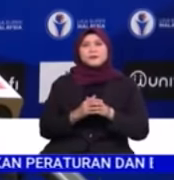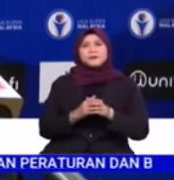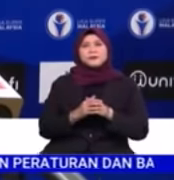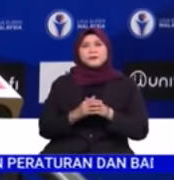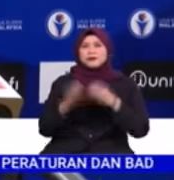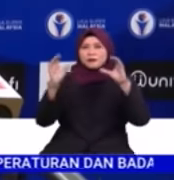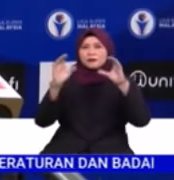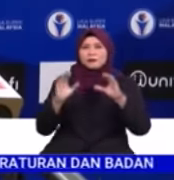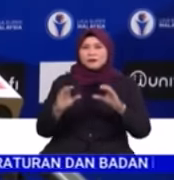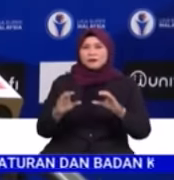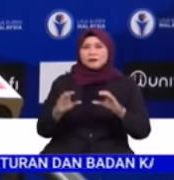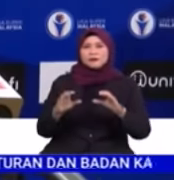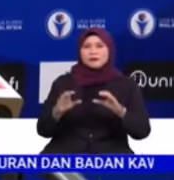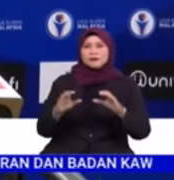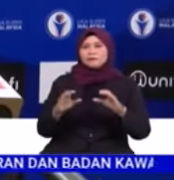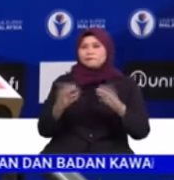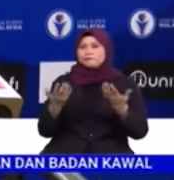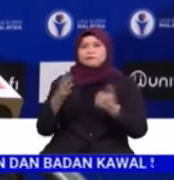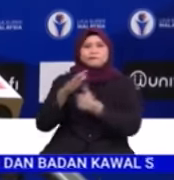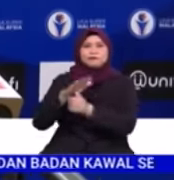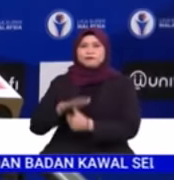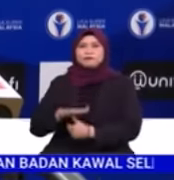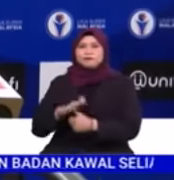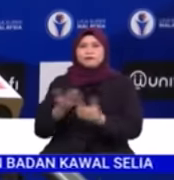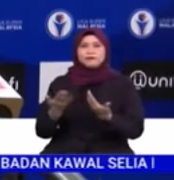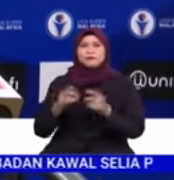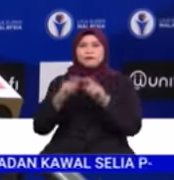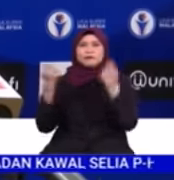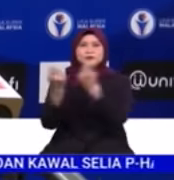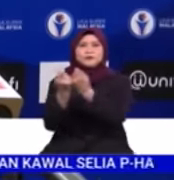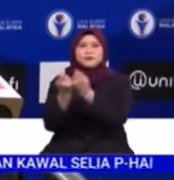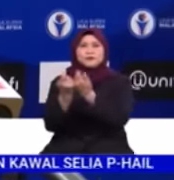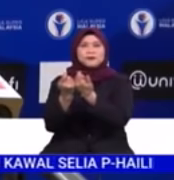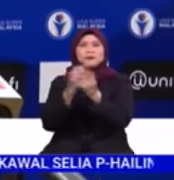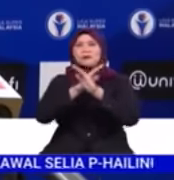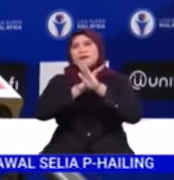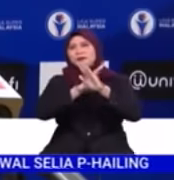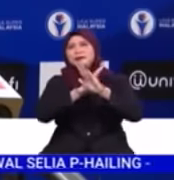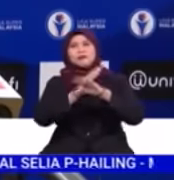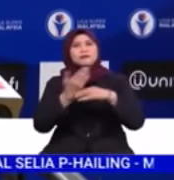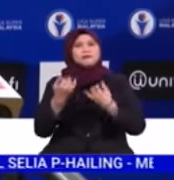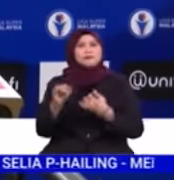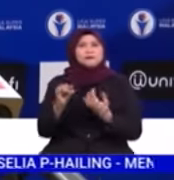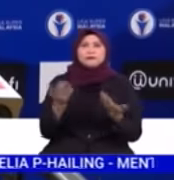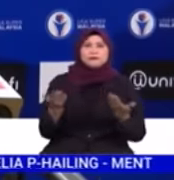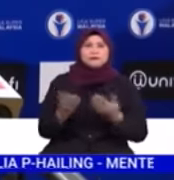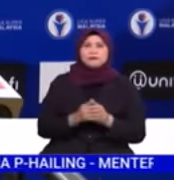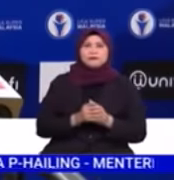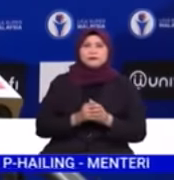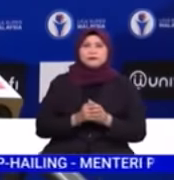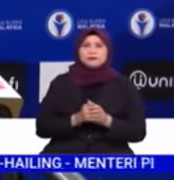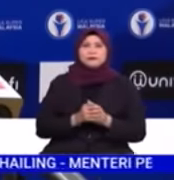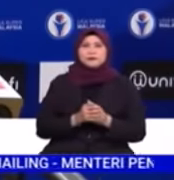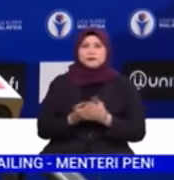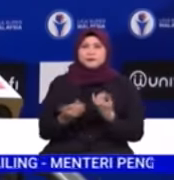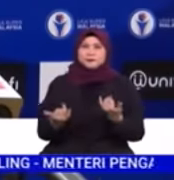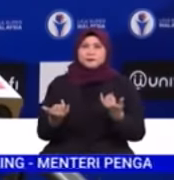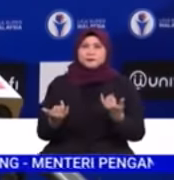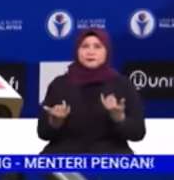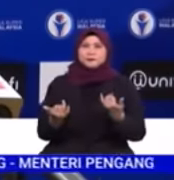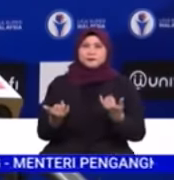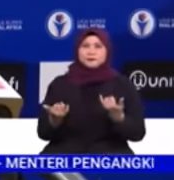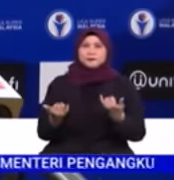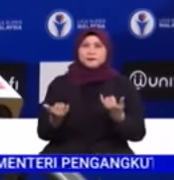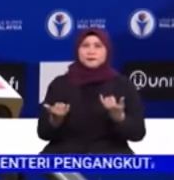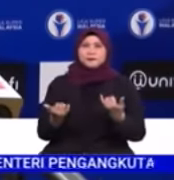Hai facial care jogging especially the defective shower hati enggak ada momen